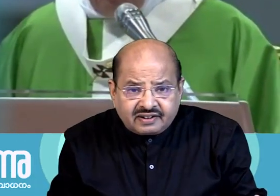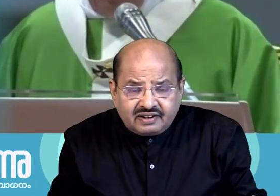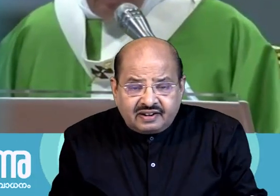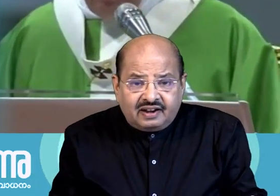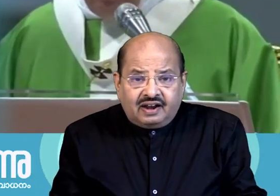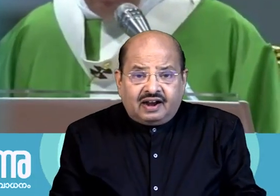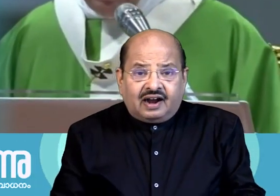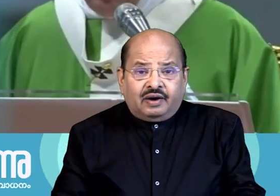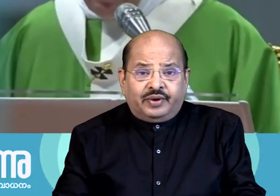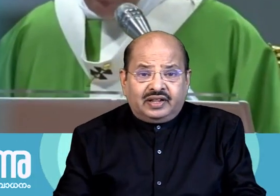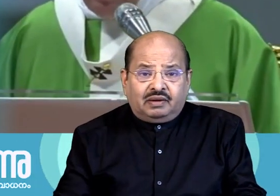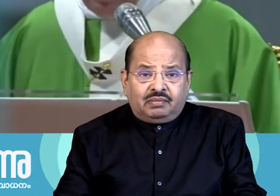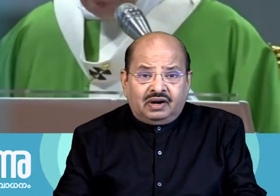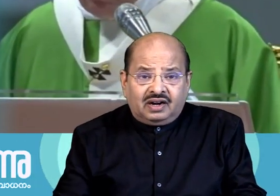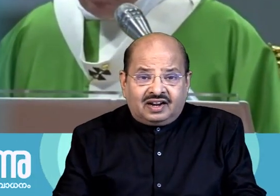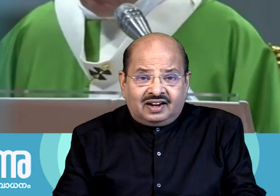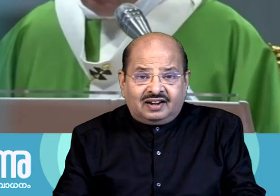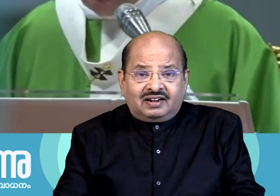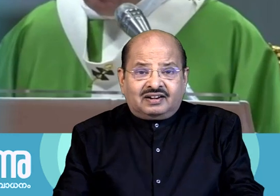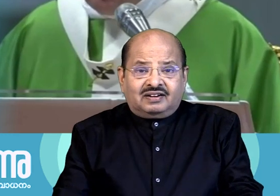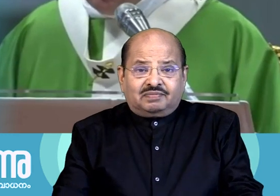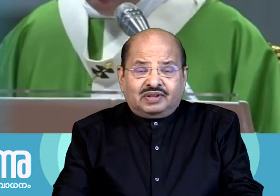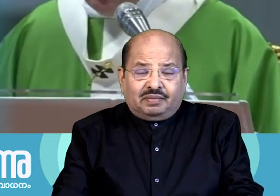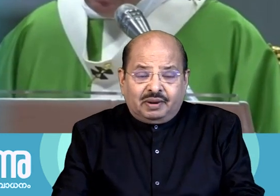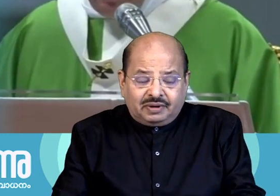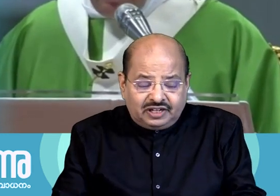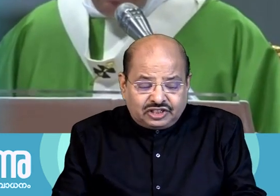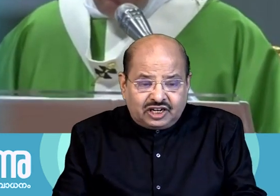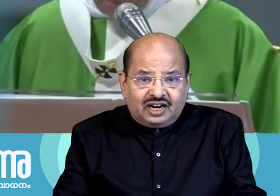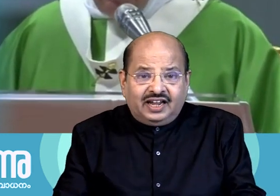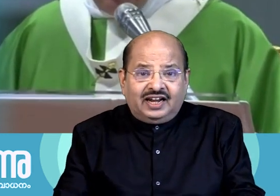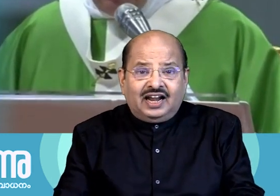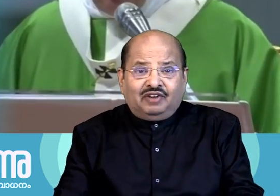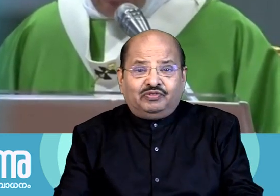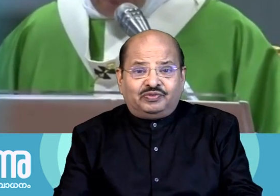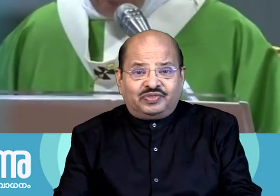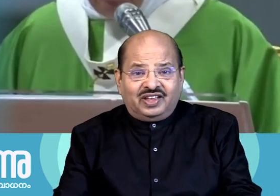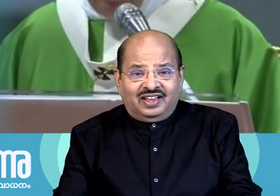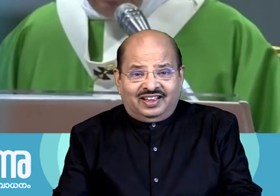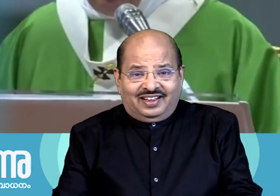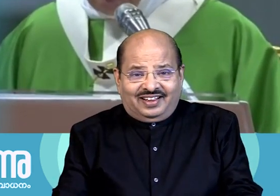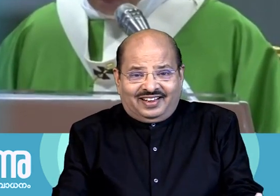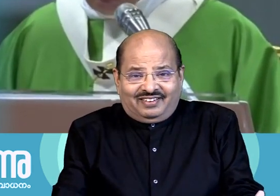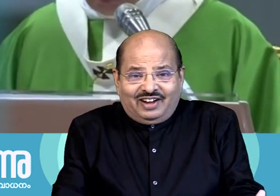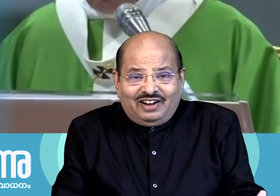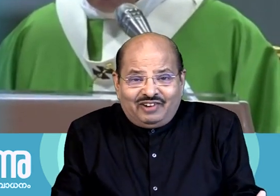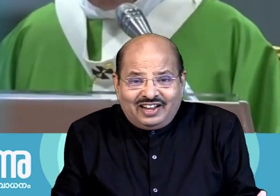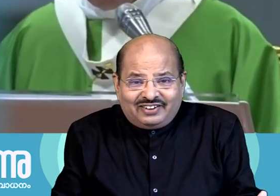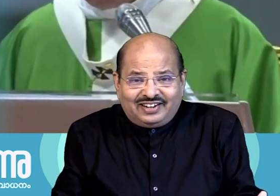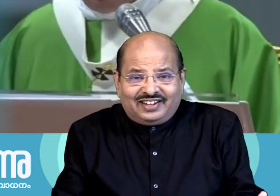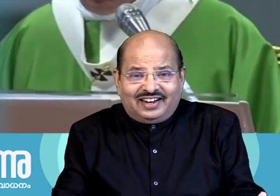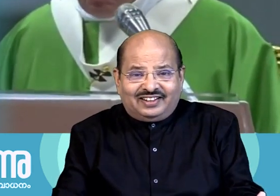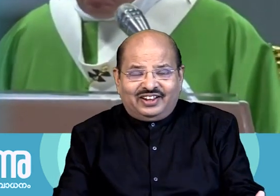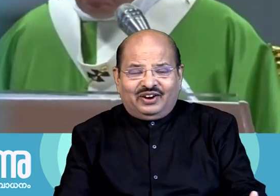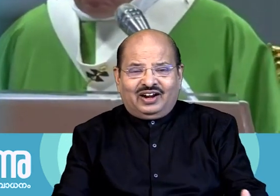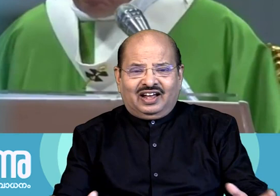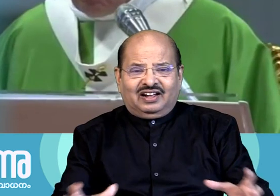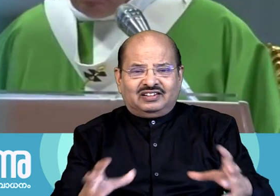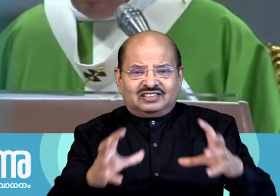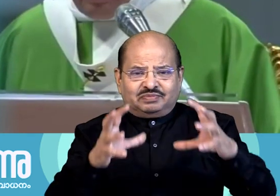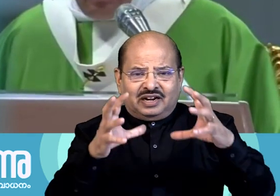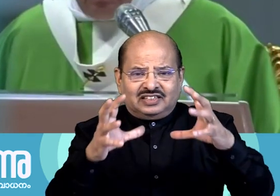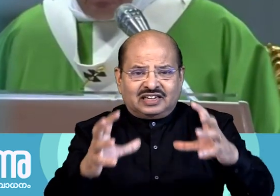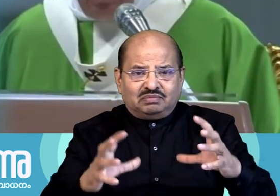ഇറങ്ങുകയാണ്. അവിടെ നമ്മൾക്ക് നമ്മുടെ പ്രതീക്ഷകളെയെല്ലാം വെല്ലുവിളിക്കുന്ന